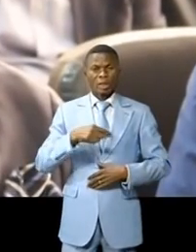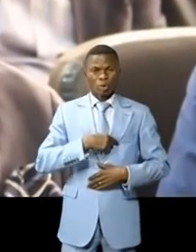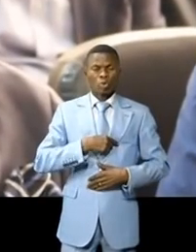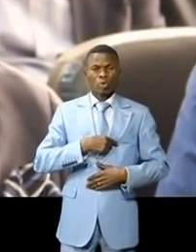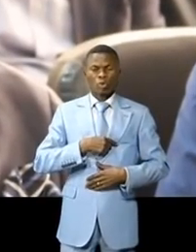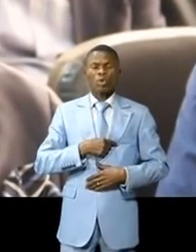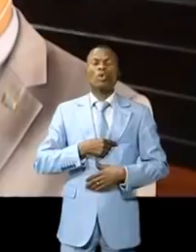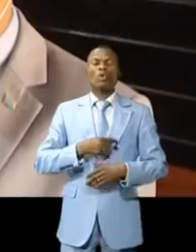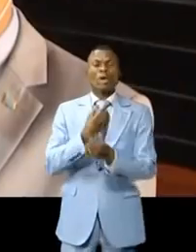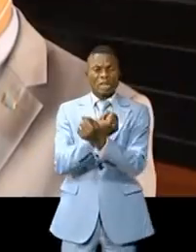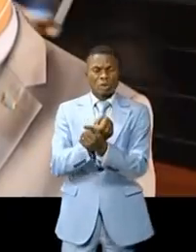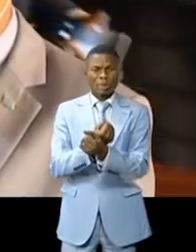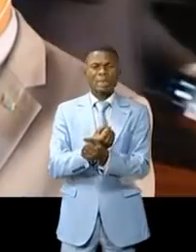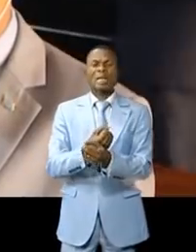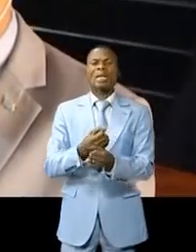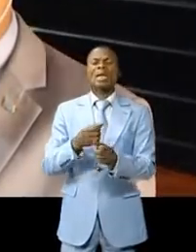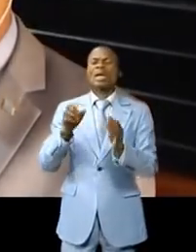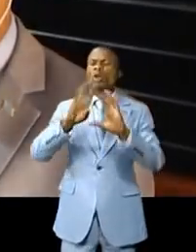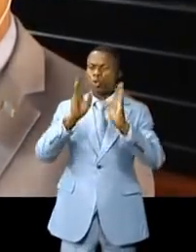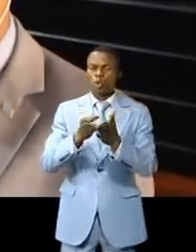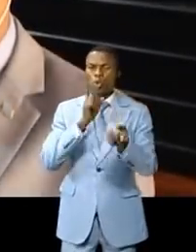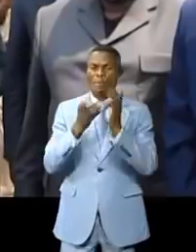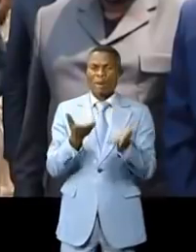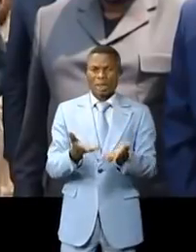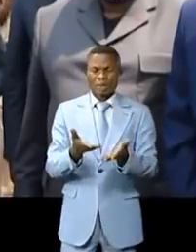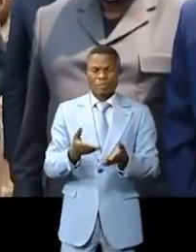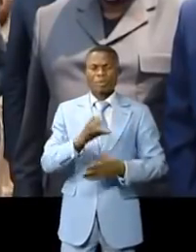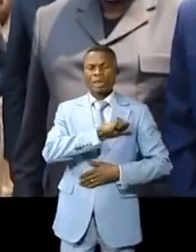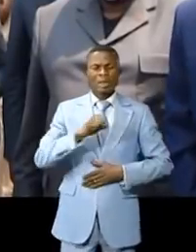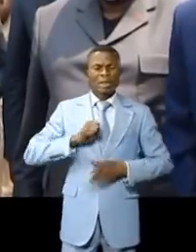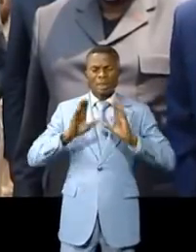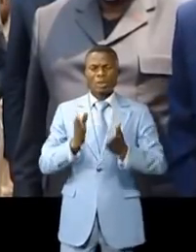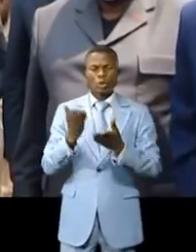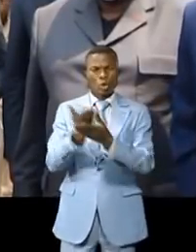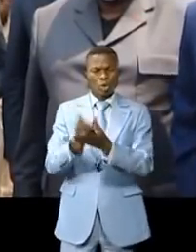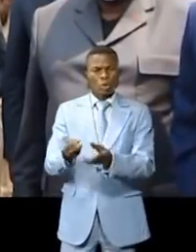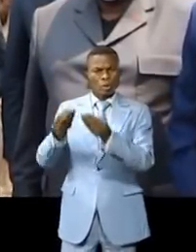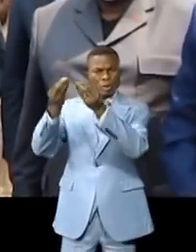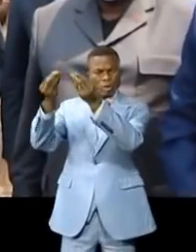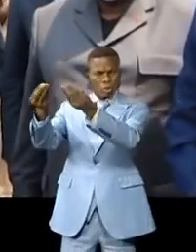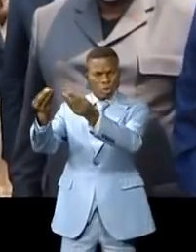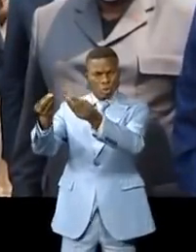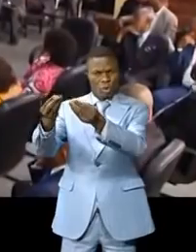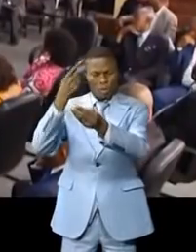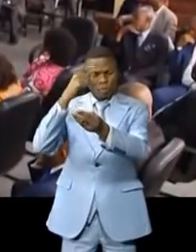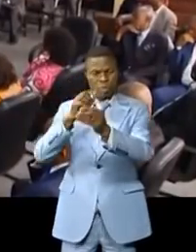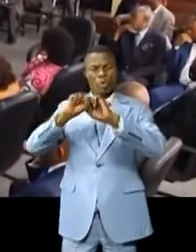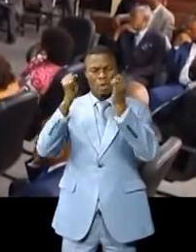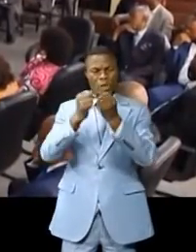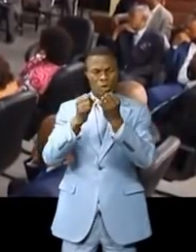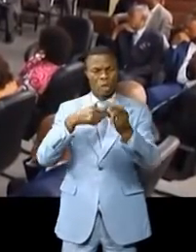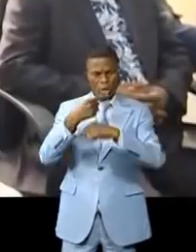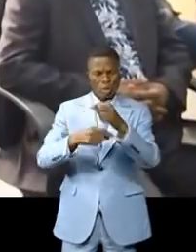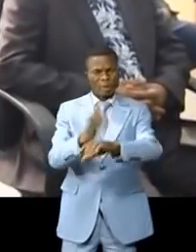que nous avons dit et aider les honorables sénateurs à construire un plaidoyer pour le relèvement de la SCTP. Le caucus